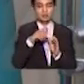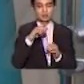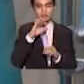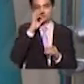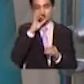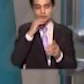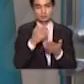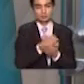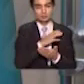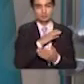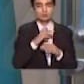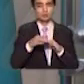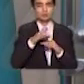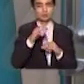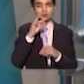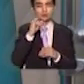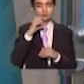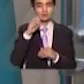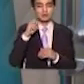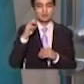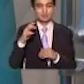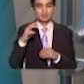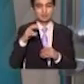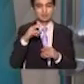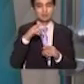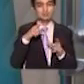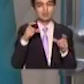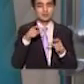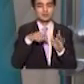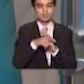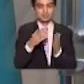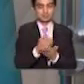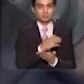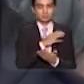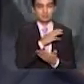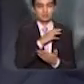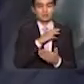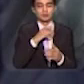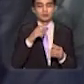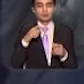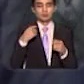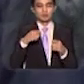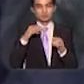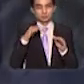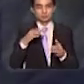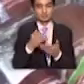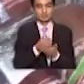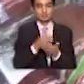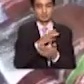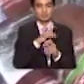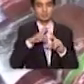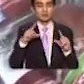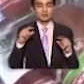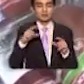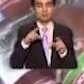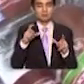дүкенінде және де жеке кәсіпкер Мұшарапова Мамлют ауданы және Мамлютка қаласында анықталды. Мамандардың сөзінше халал немесе халал емес